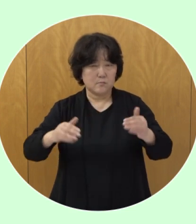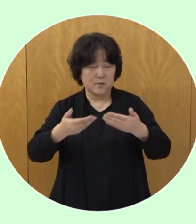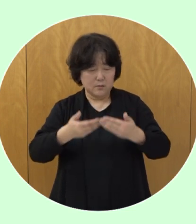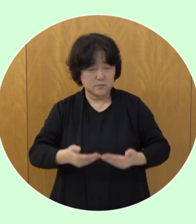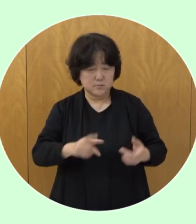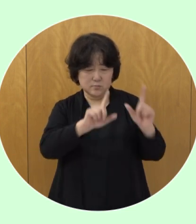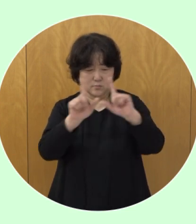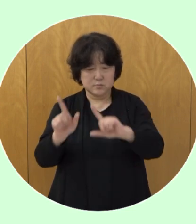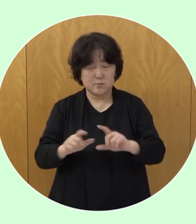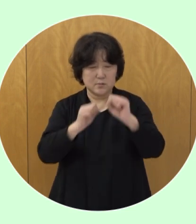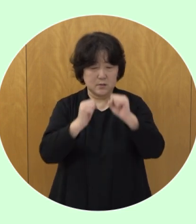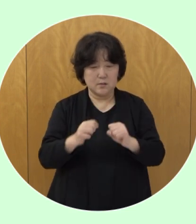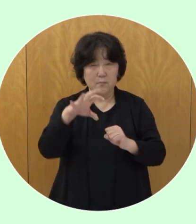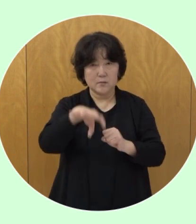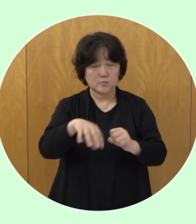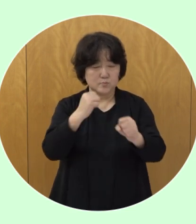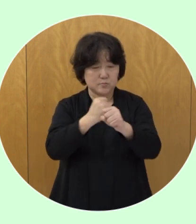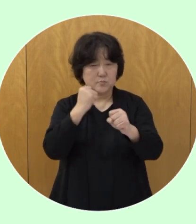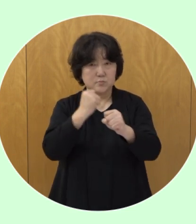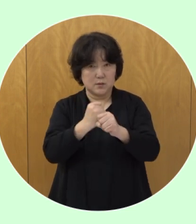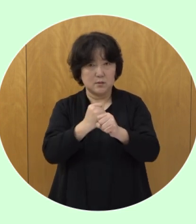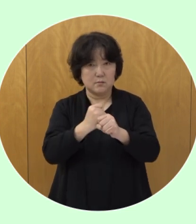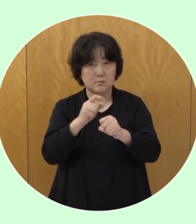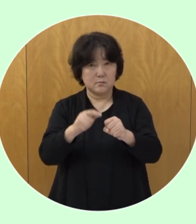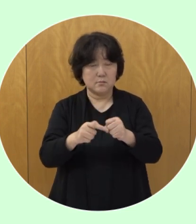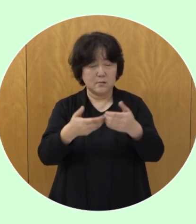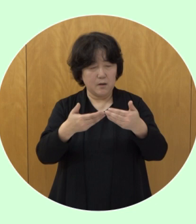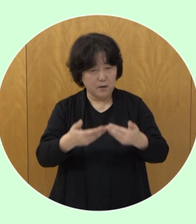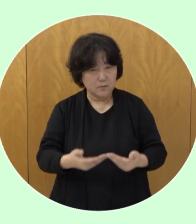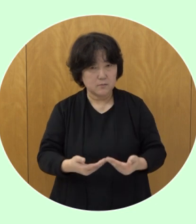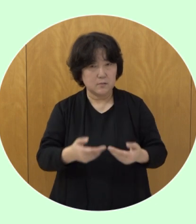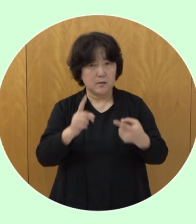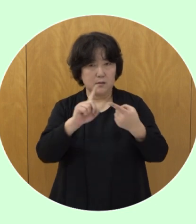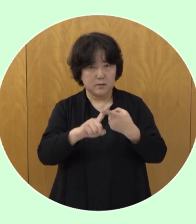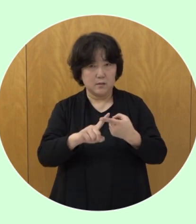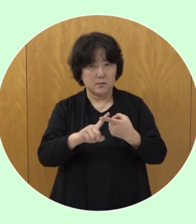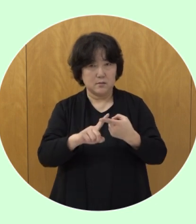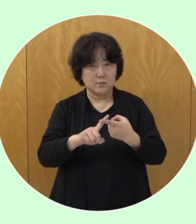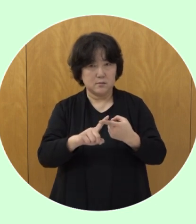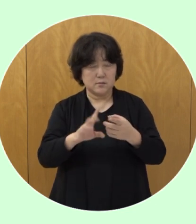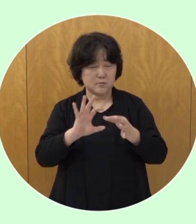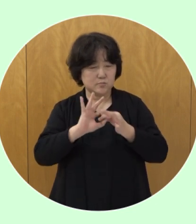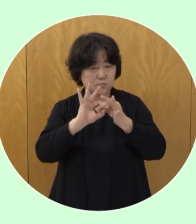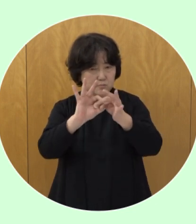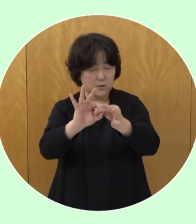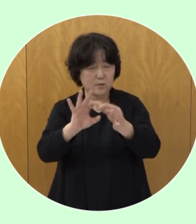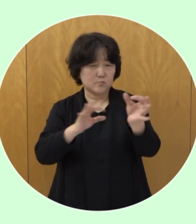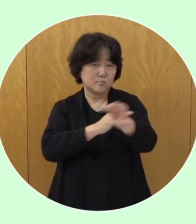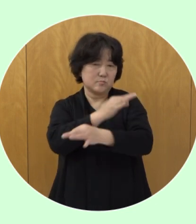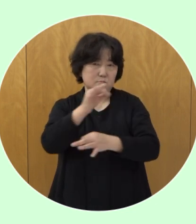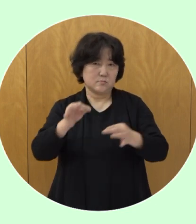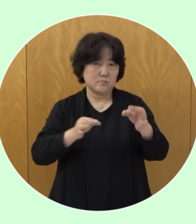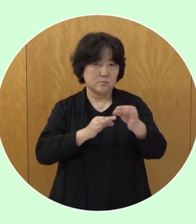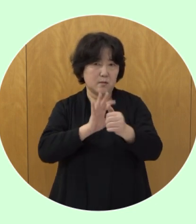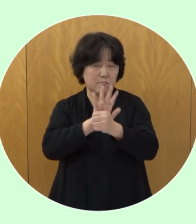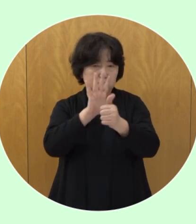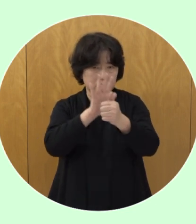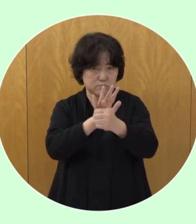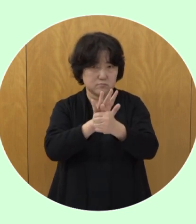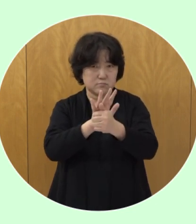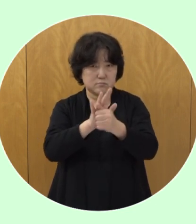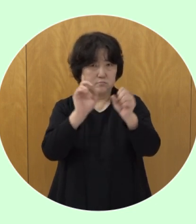る居場所づくりの場としての、安定的かつ持続的な運営を支援するものでござい